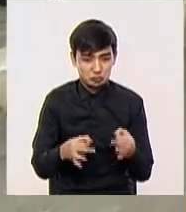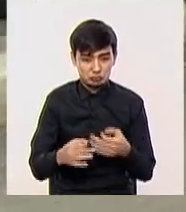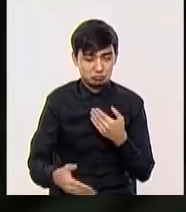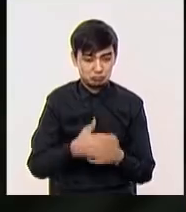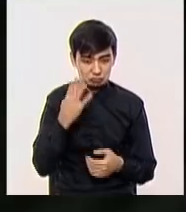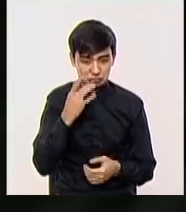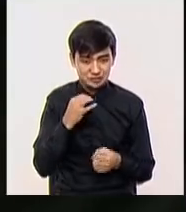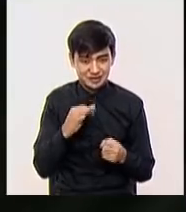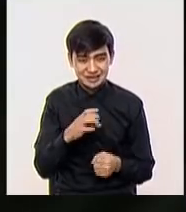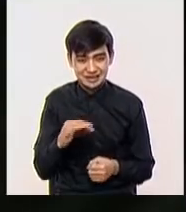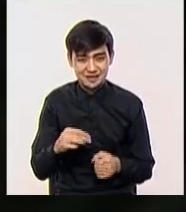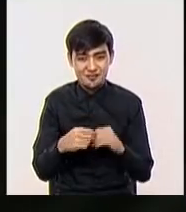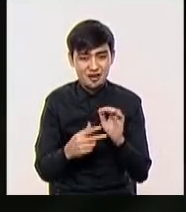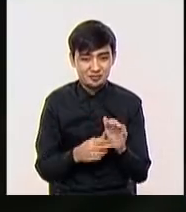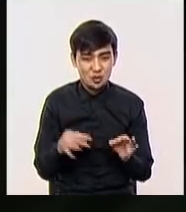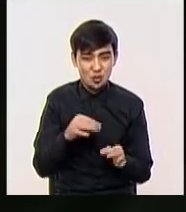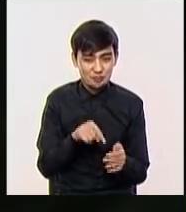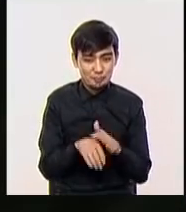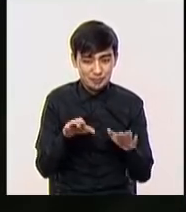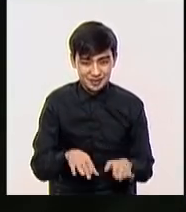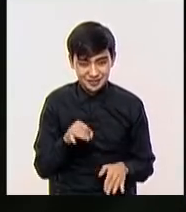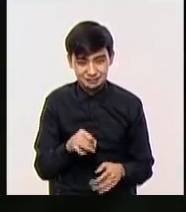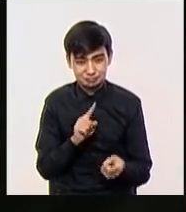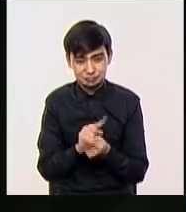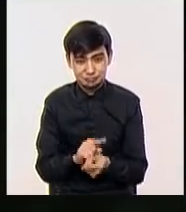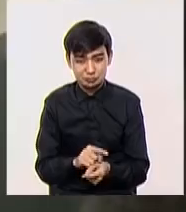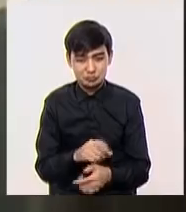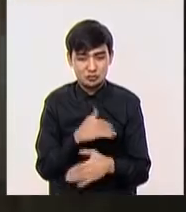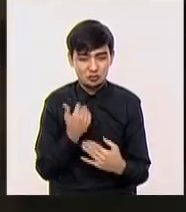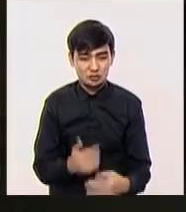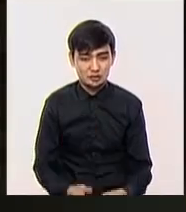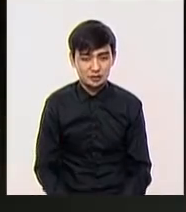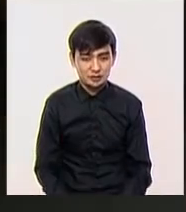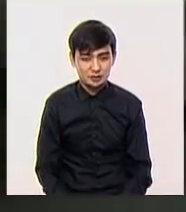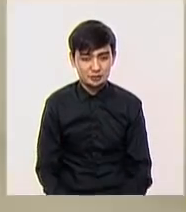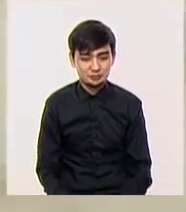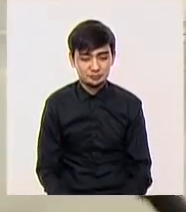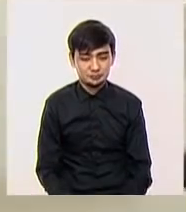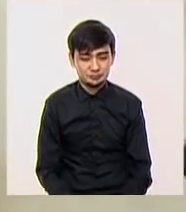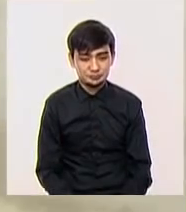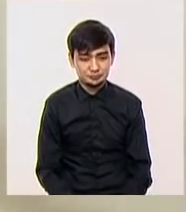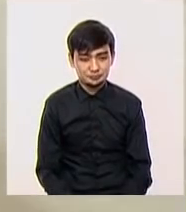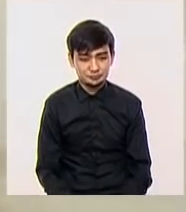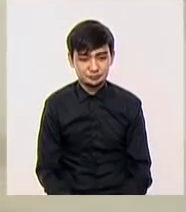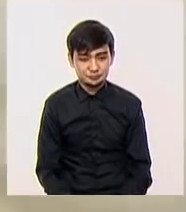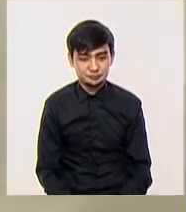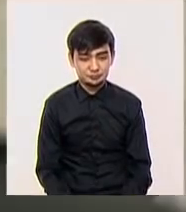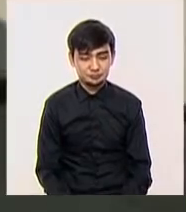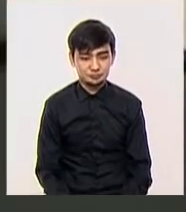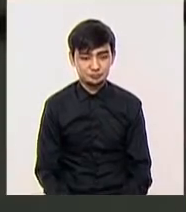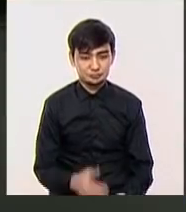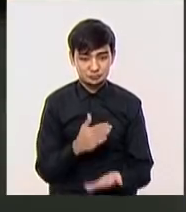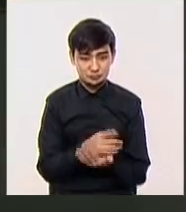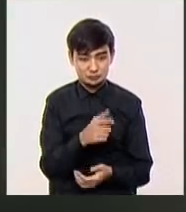дейді. Ал C-18 мекемесі өкілдерінің тілшілермен тілдескісі жоқ. Жоқ ба? Бар госпиталь. Бар ғой, иә? Госпиталь емес, бізде